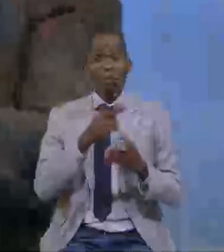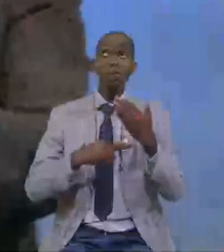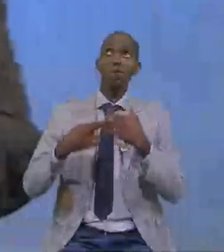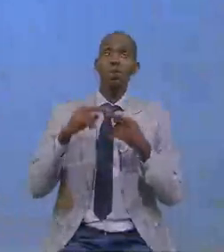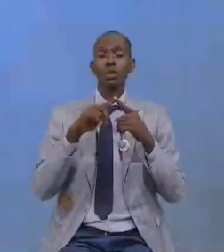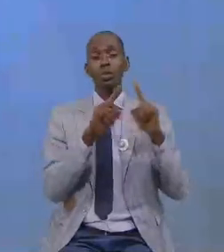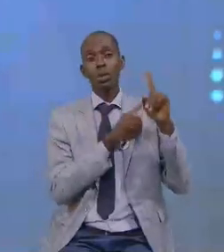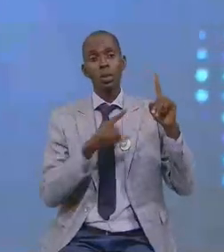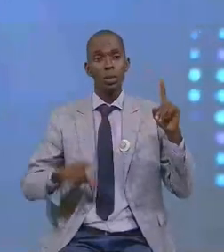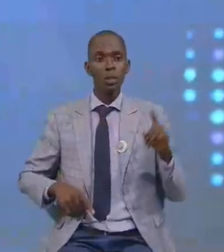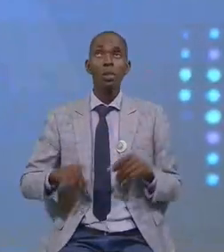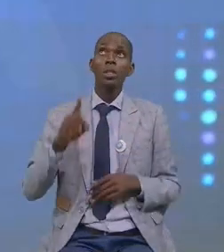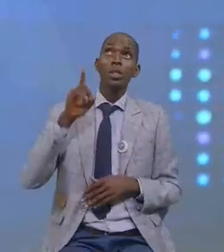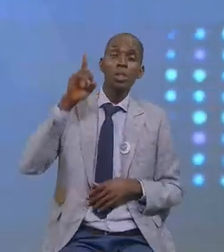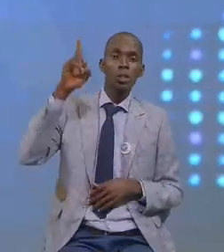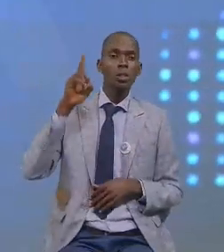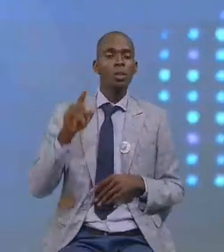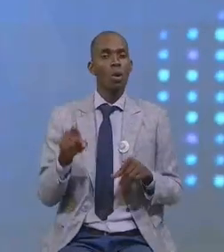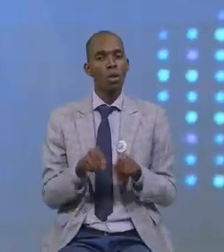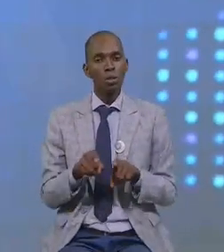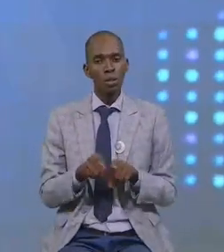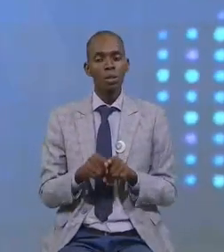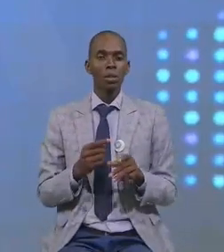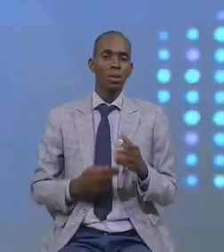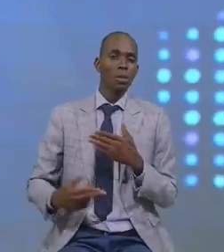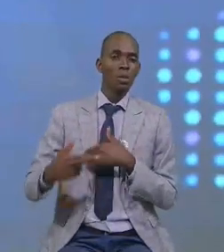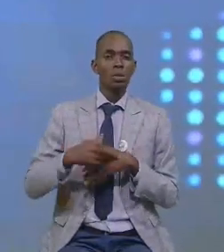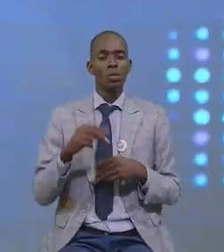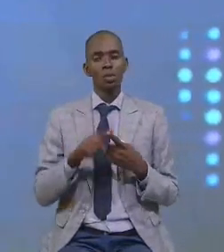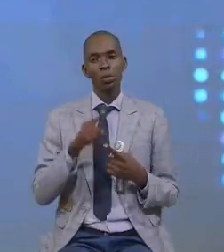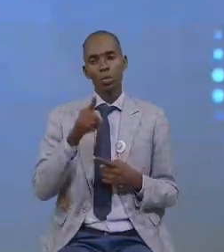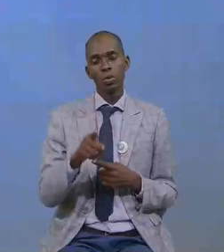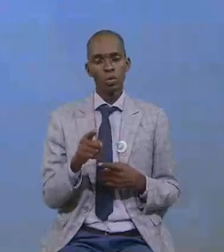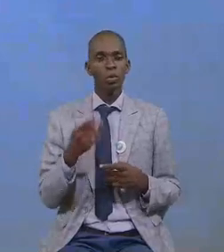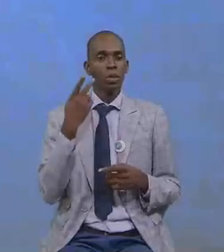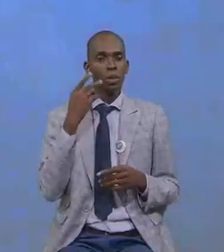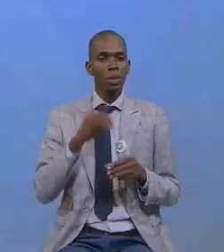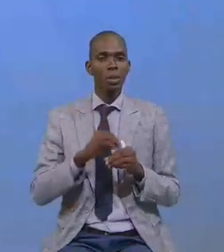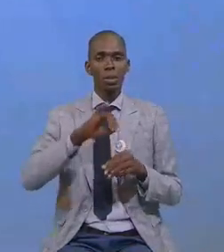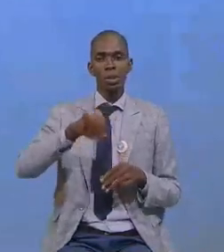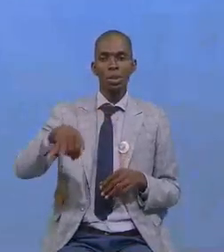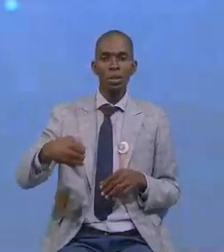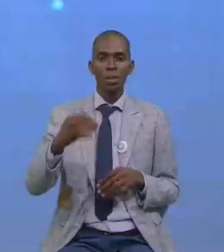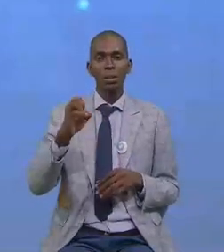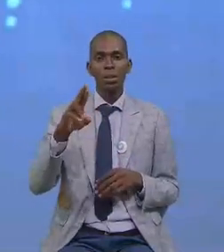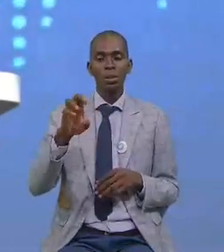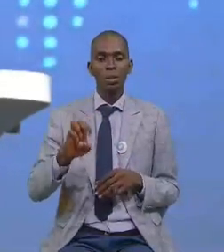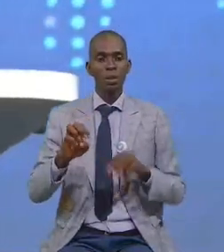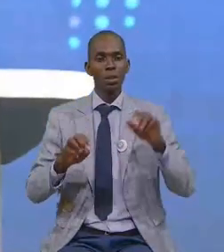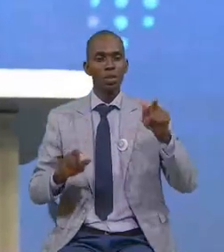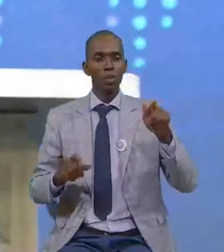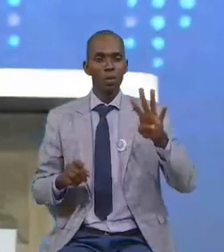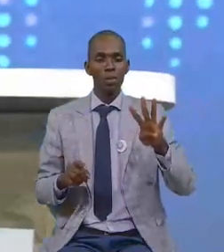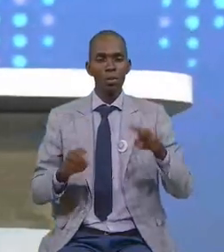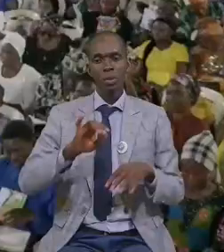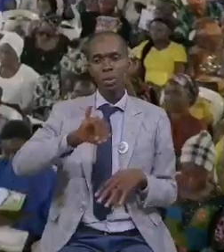au Seigneur, lui-même reviendra à toi. Jérémie, chapitre 24.